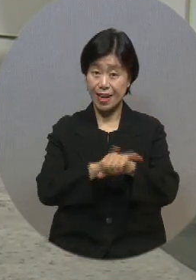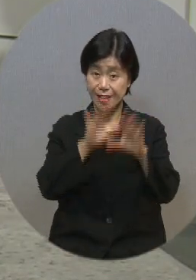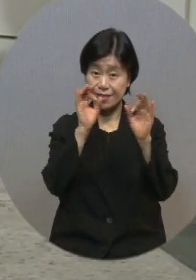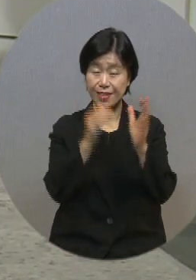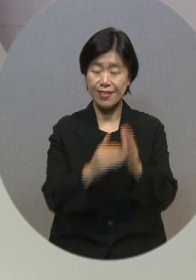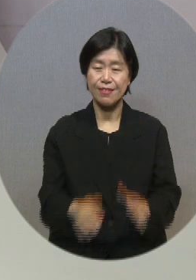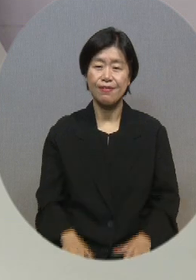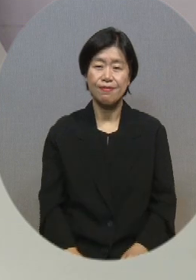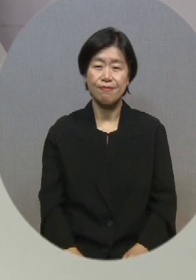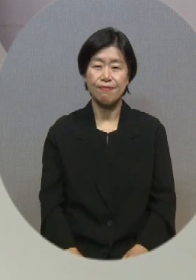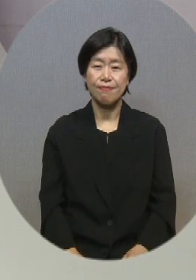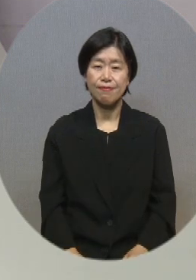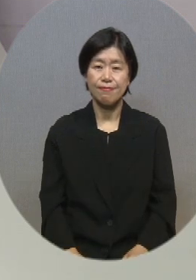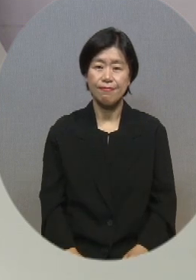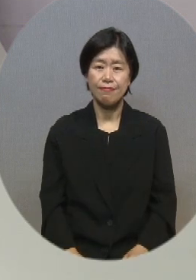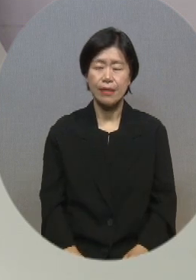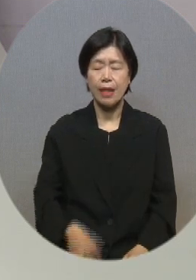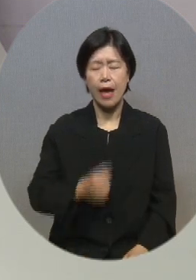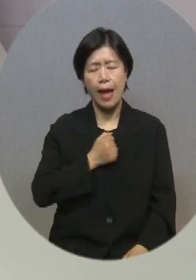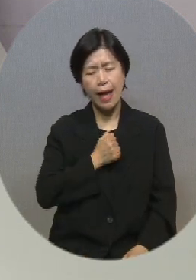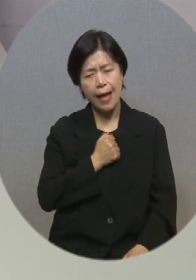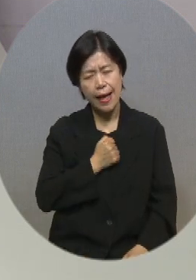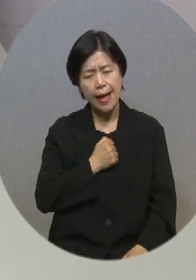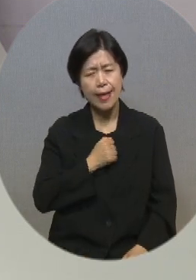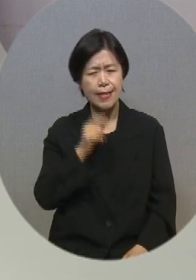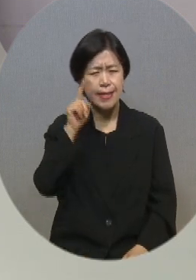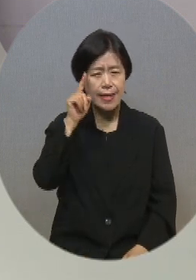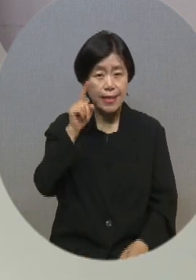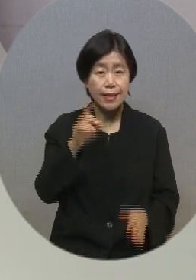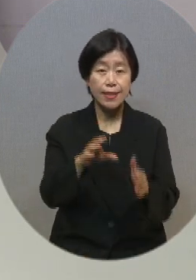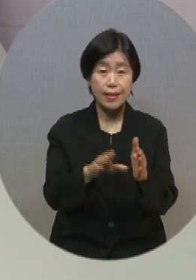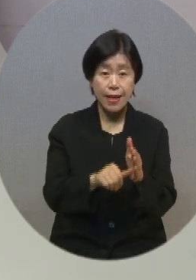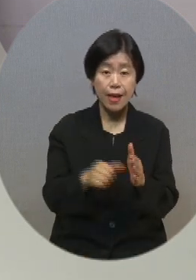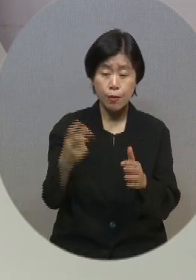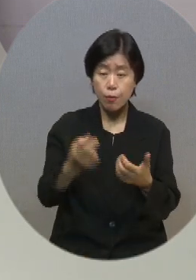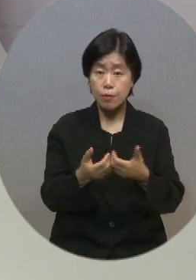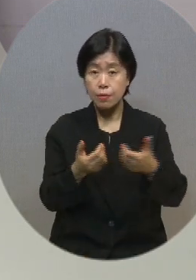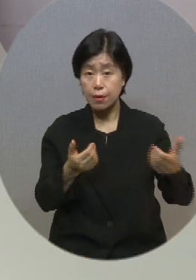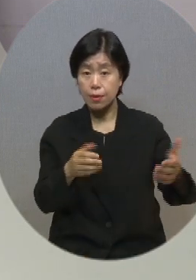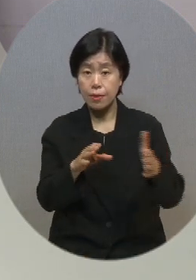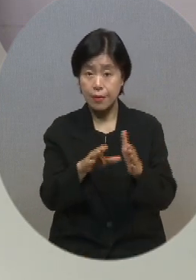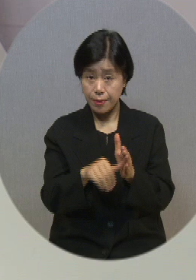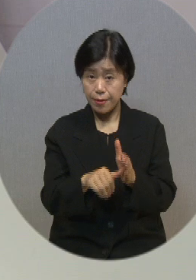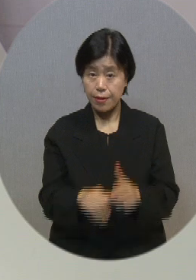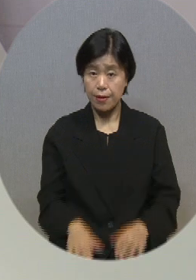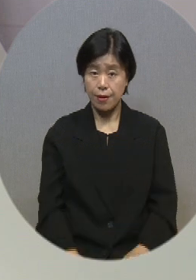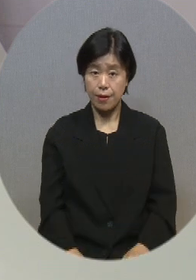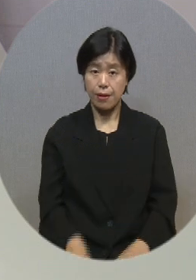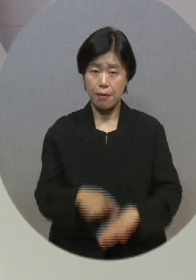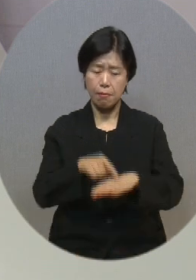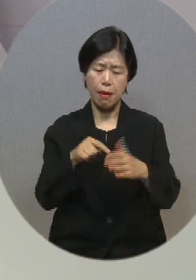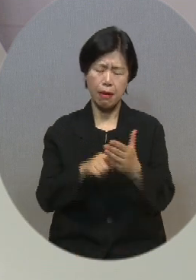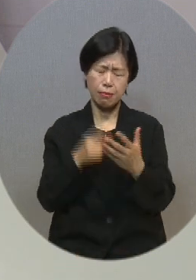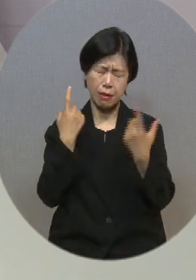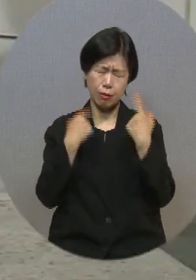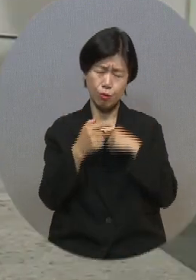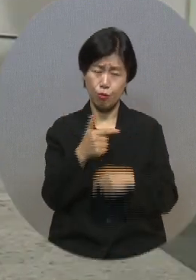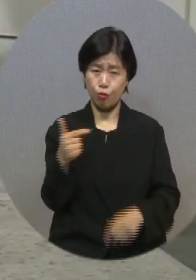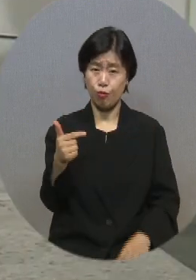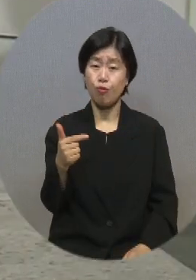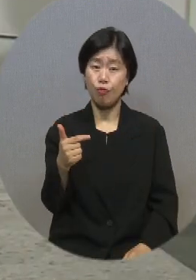우리가 이제 속상할 때 또 뭐 이제 이별했을 때 이럴 때는 이제 깊은 상처 때문에